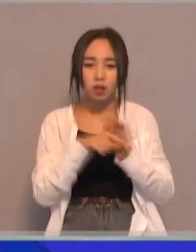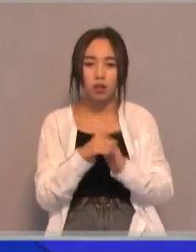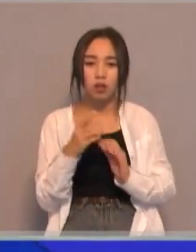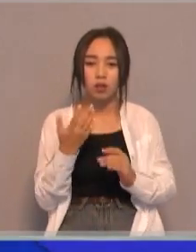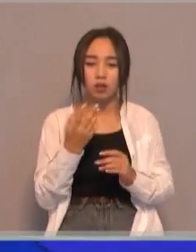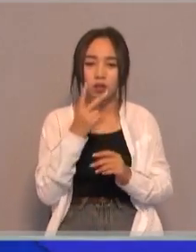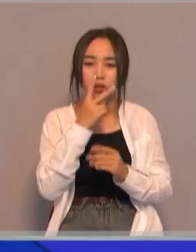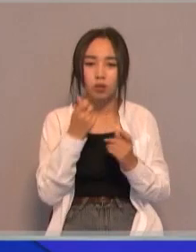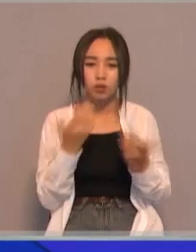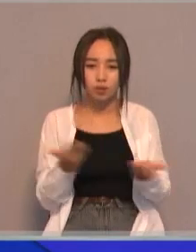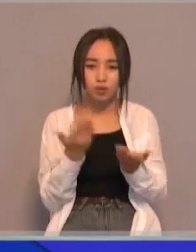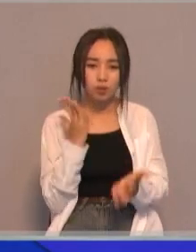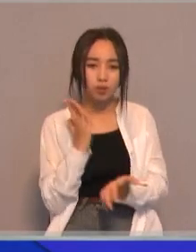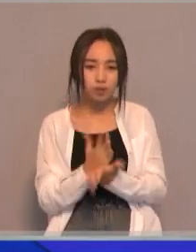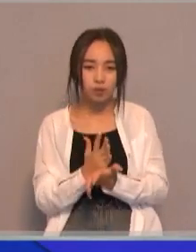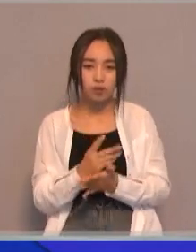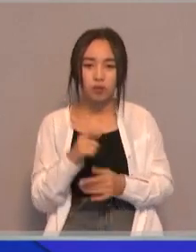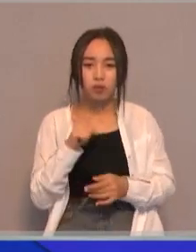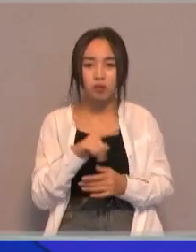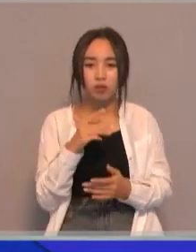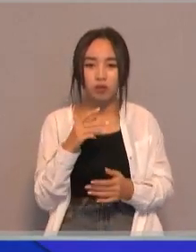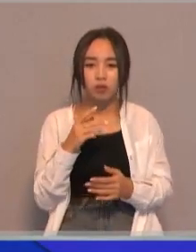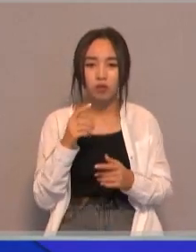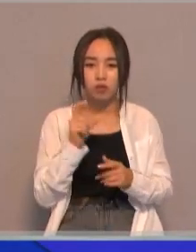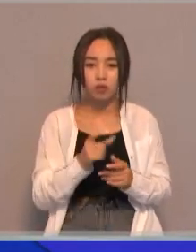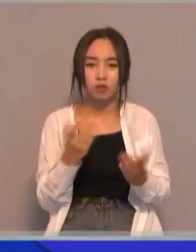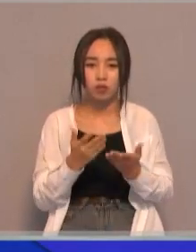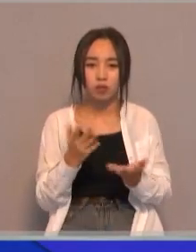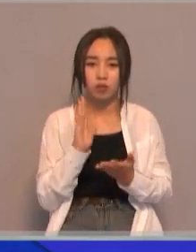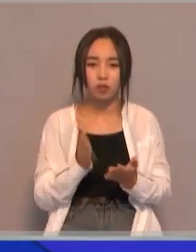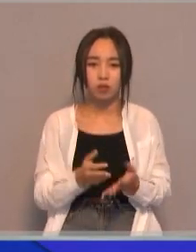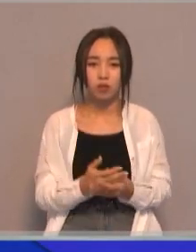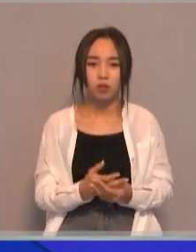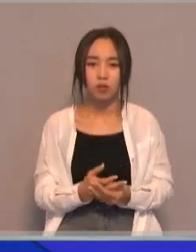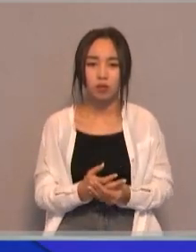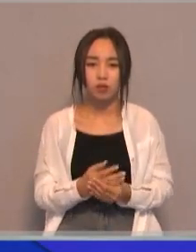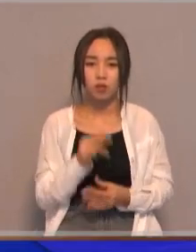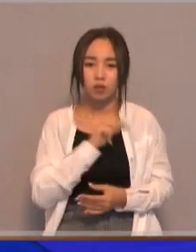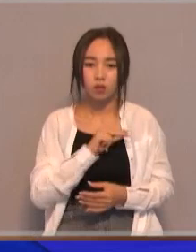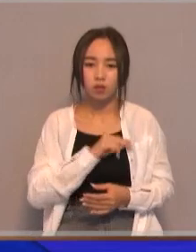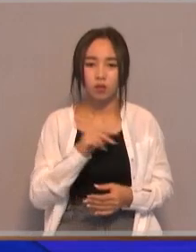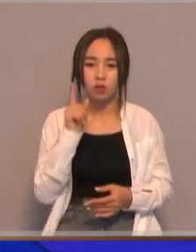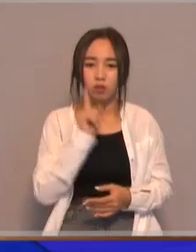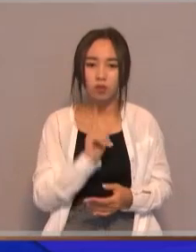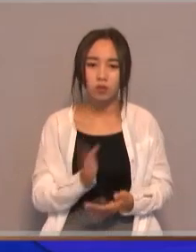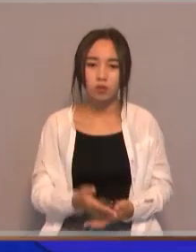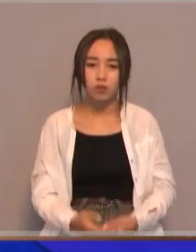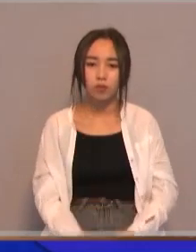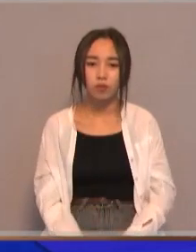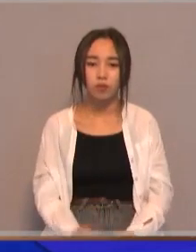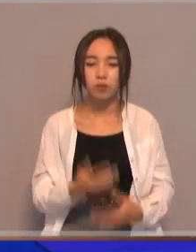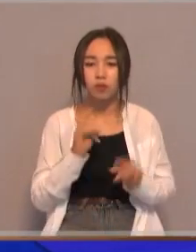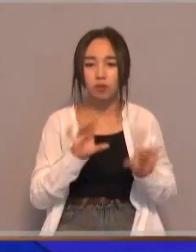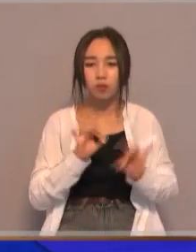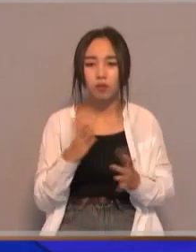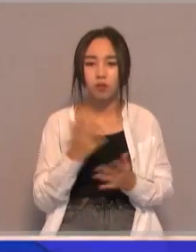өнім несі өнім көбірек шығады одан. Өзі жеңіл болады. Жұмыс жасауға ыңғайлы болады. Айта кетейік,